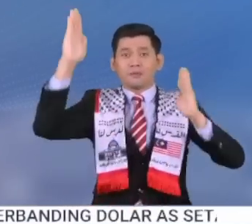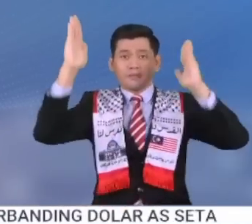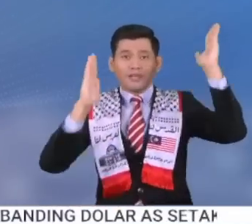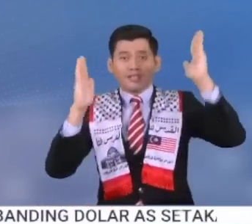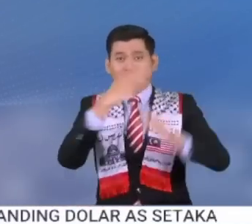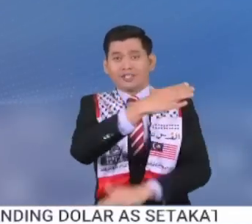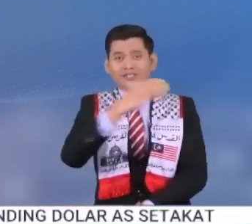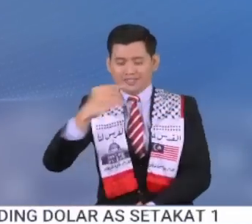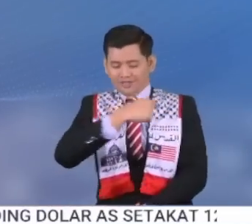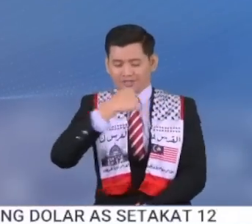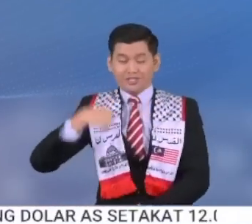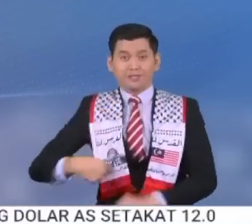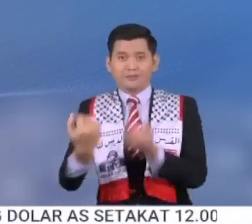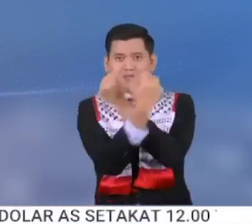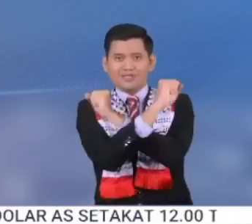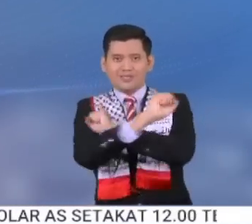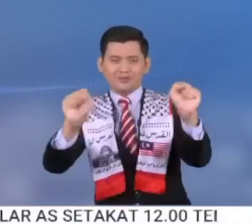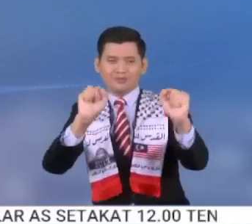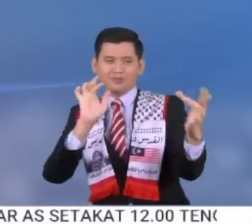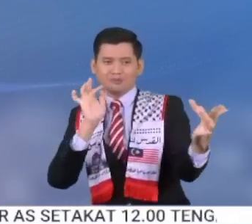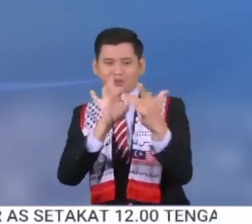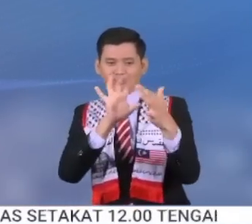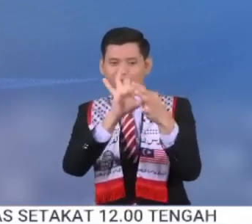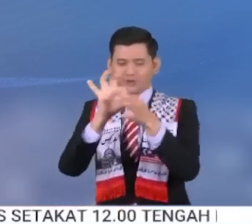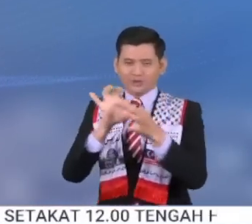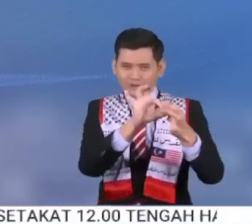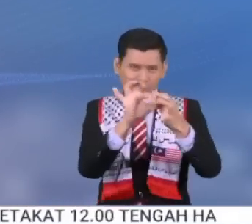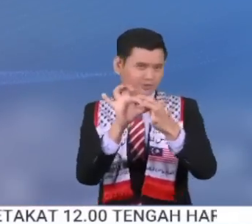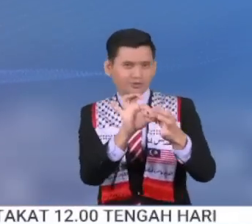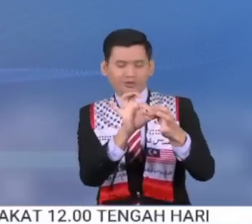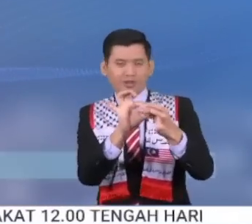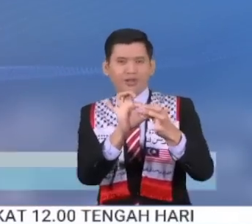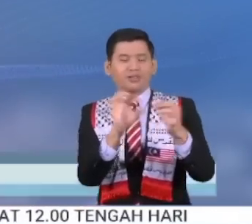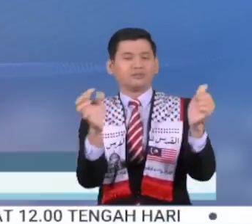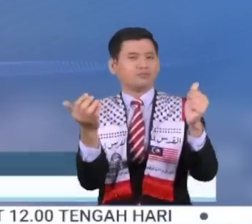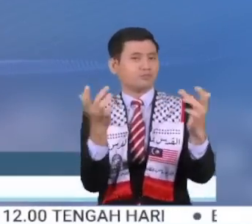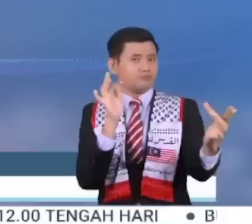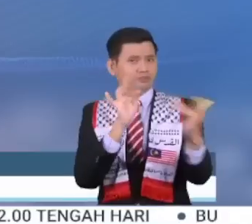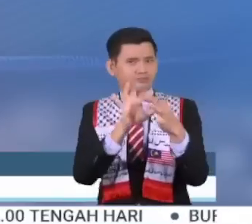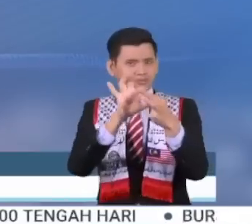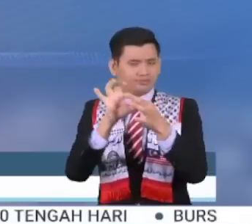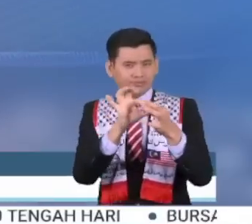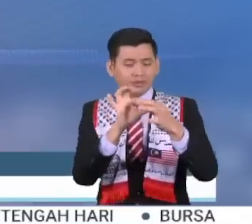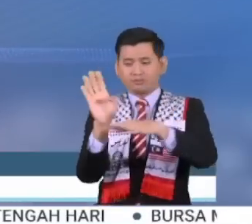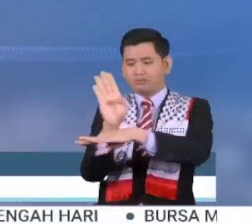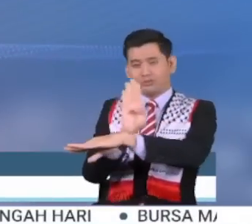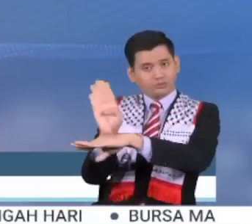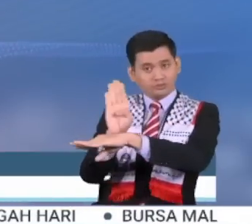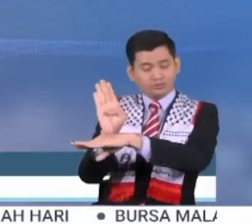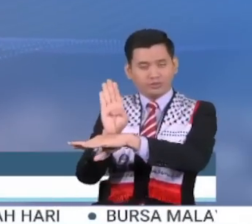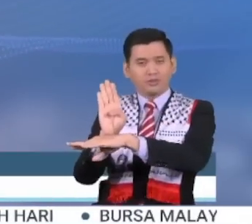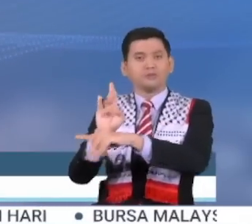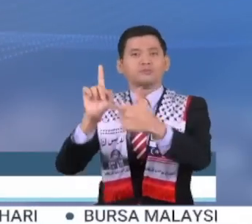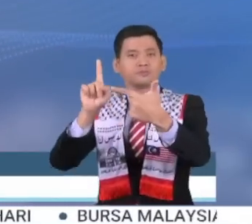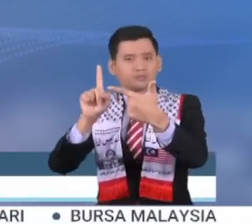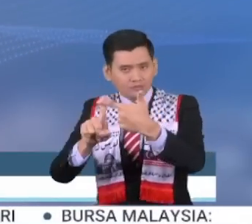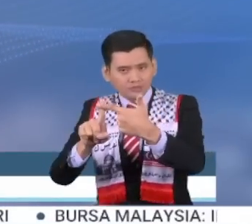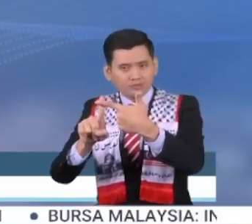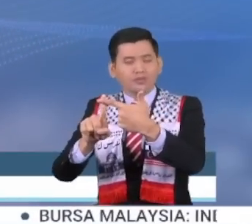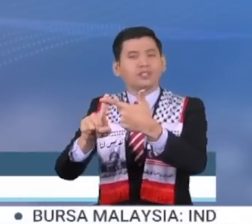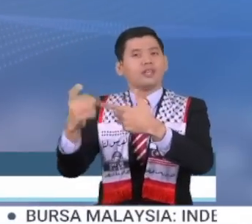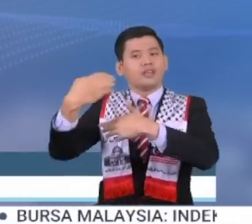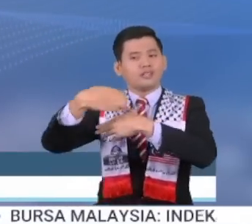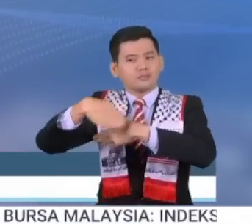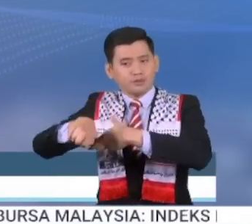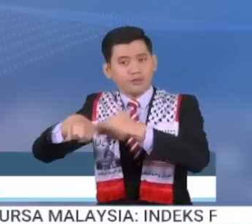Malaysia-China bersedia mengukuhkan hubungan dua hala pada tahap lebih tinggi merangkumi hubungan diplomatik dan perdagangan termasuk pengeksportan minyak